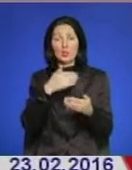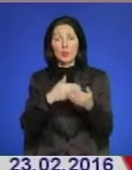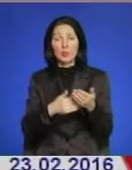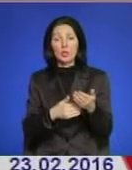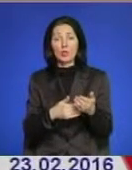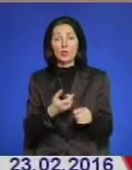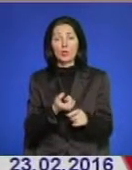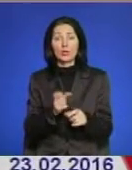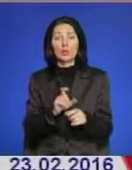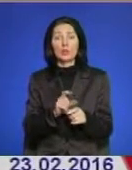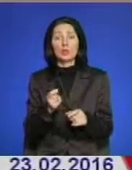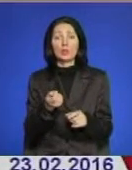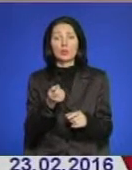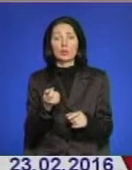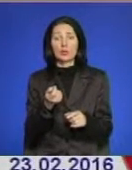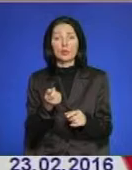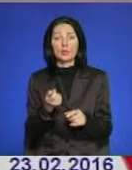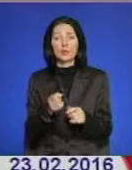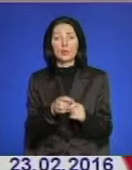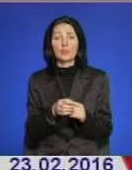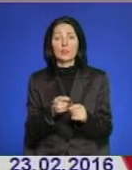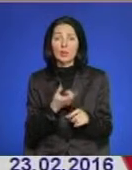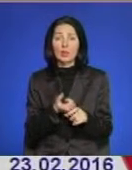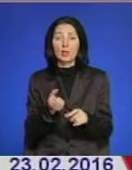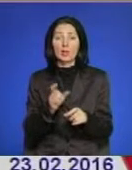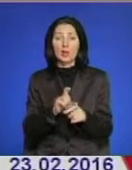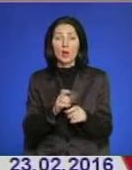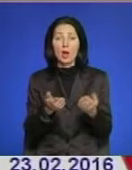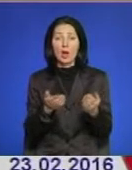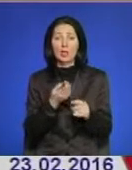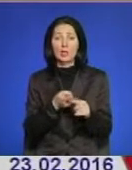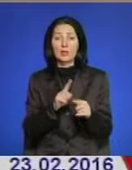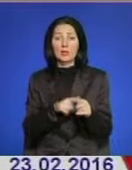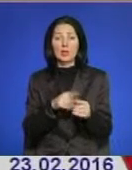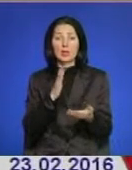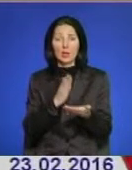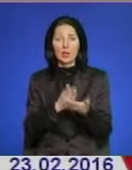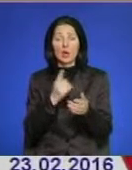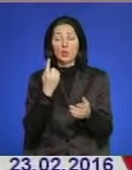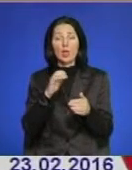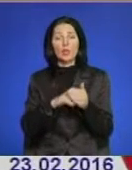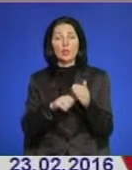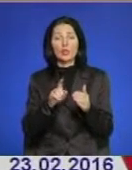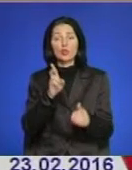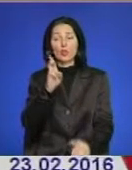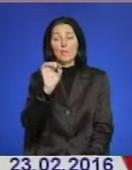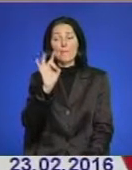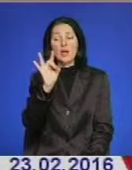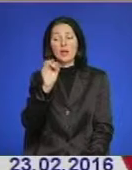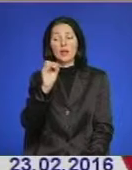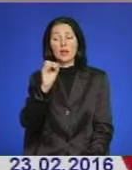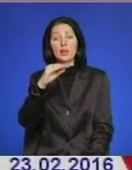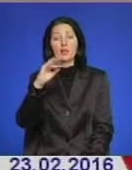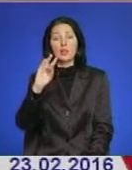трошки щось, не переховували суми, але це, ну, є там одна причина, що Бережанський район вирішив